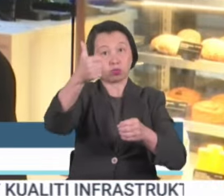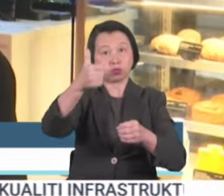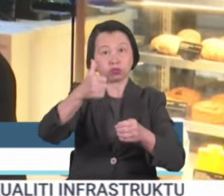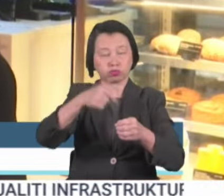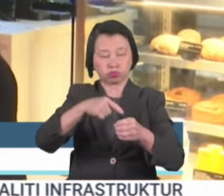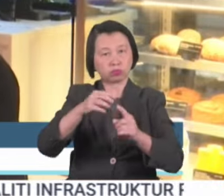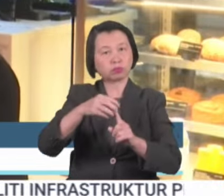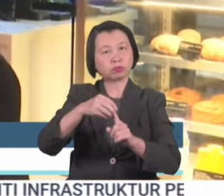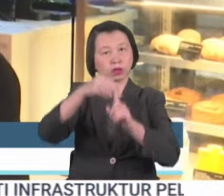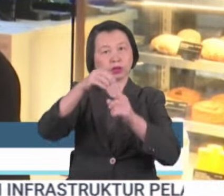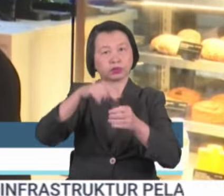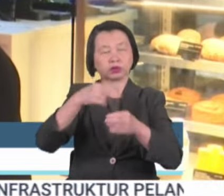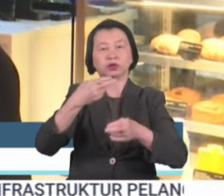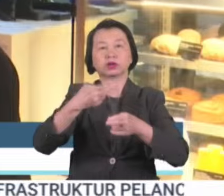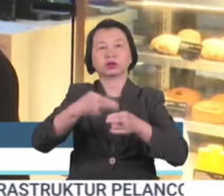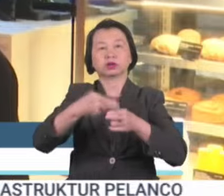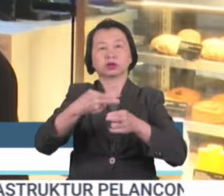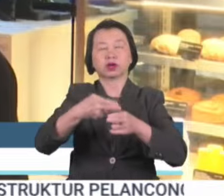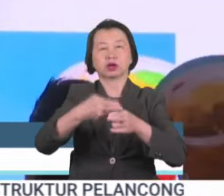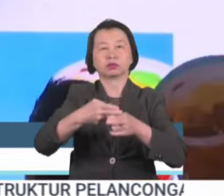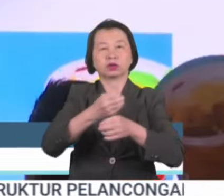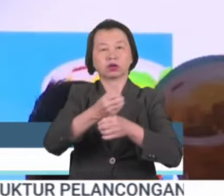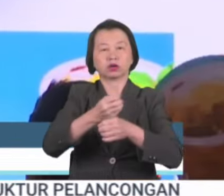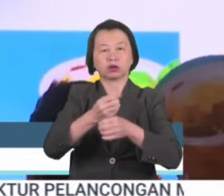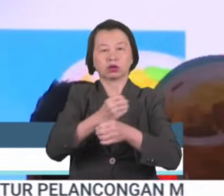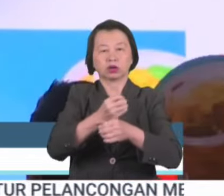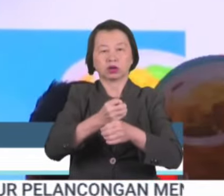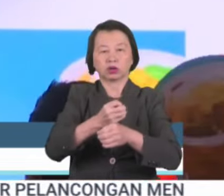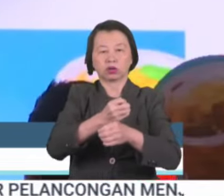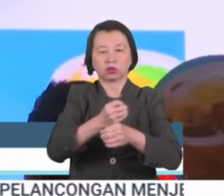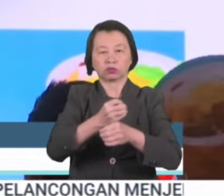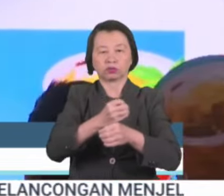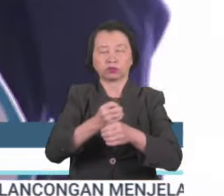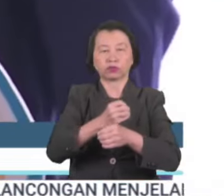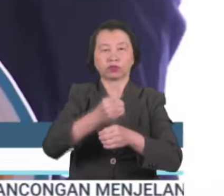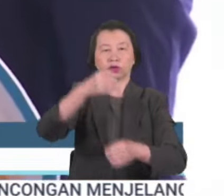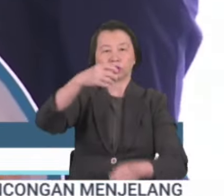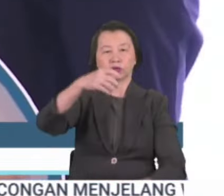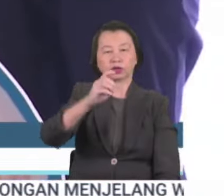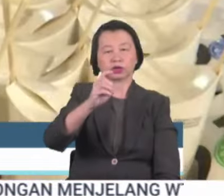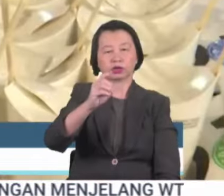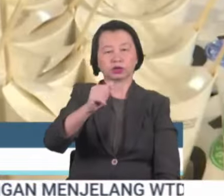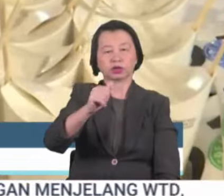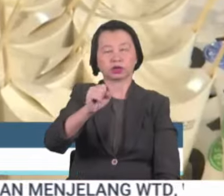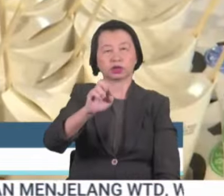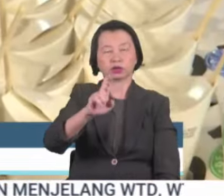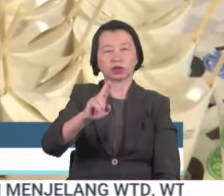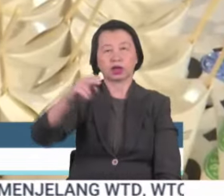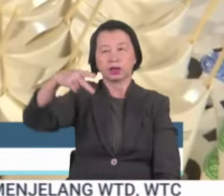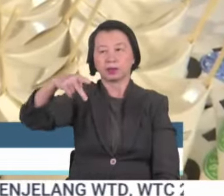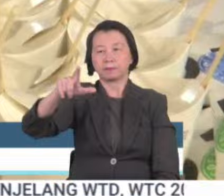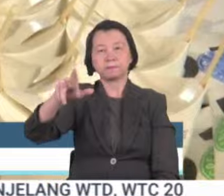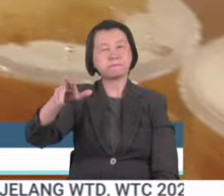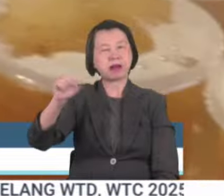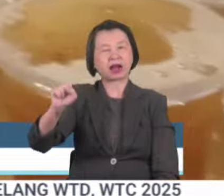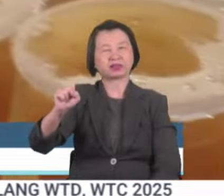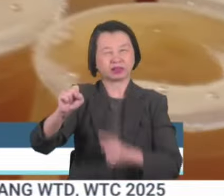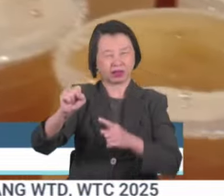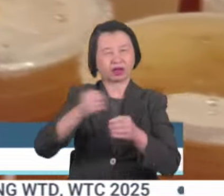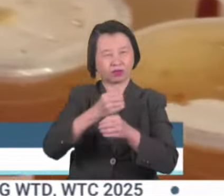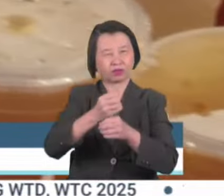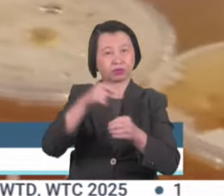premium. Namanya ialah kopi Geisha Plus. Biji kopi Geisha Plus ini